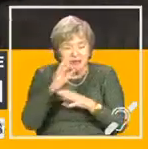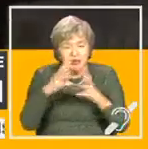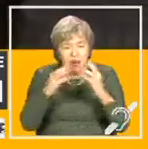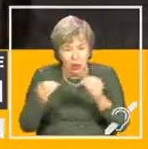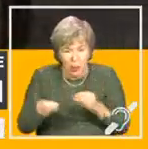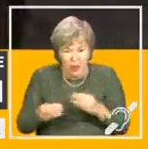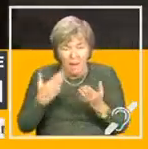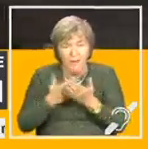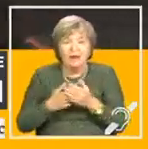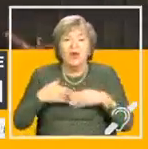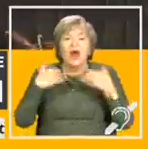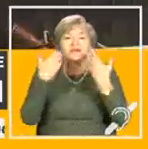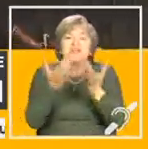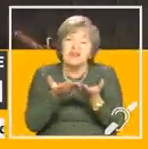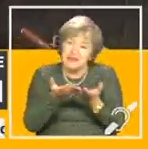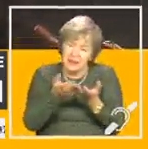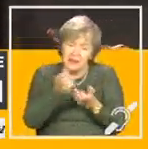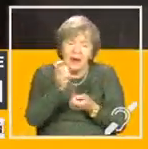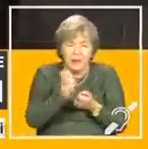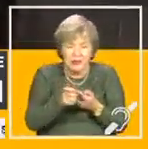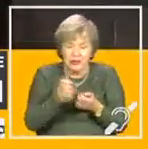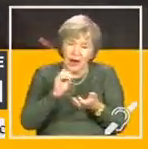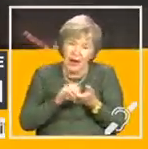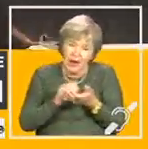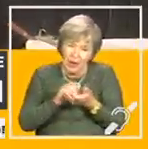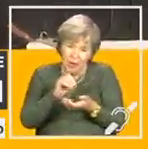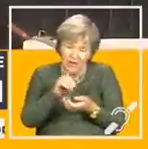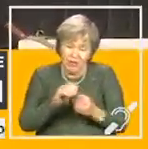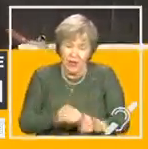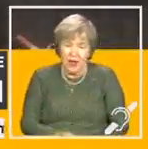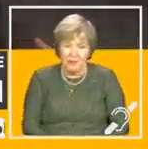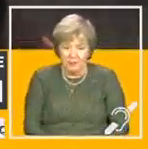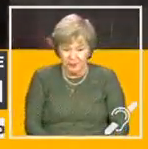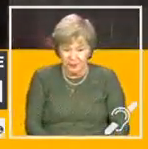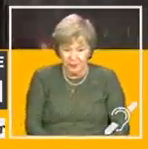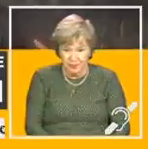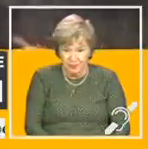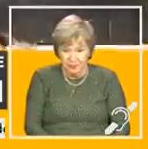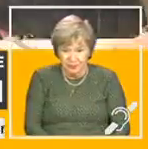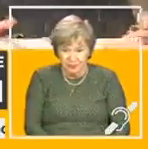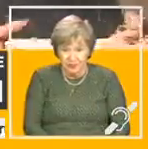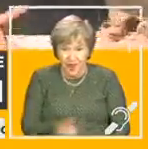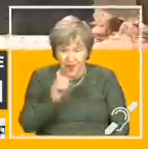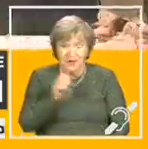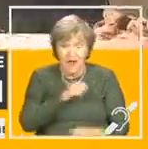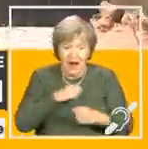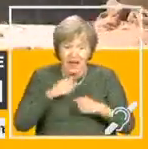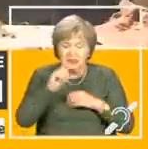aduse aici la persoanele sinistrate din aceste localități din județul Galați,